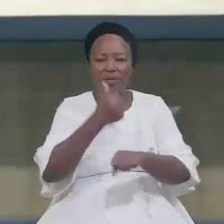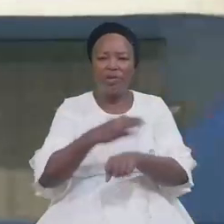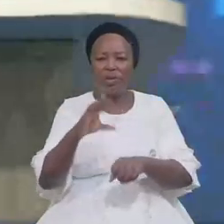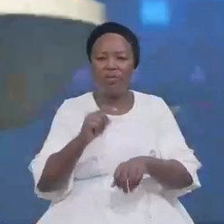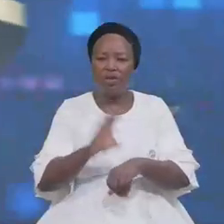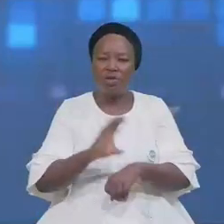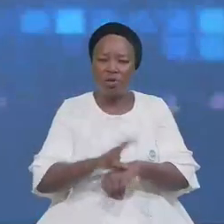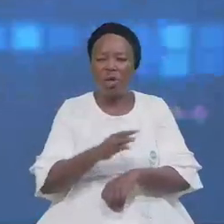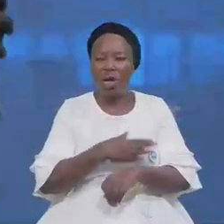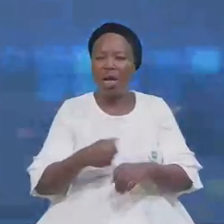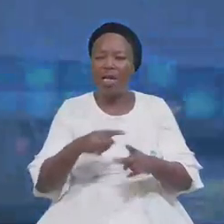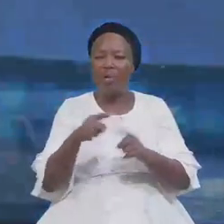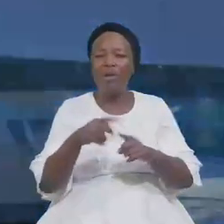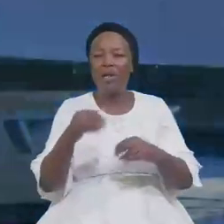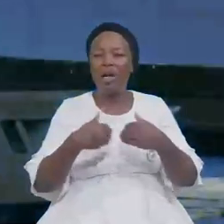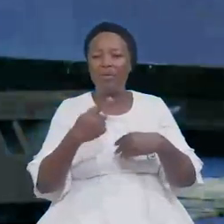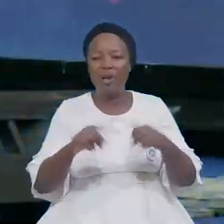de la création de l'Église,